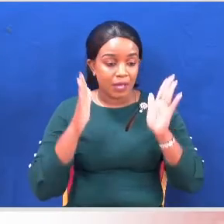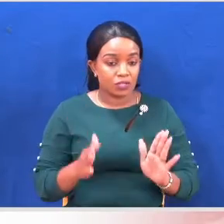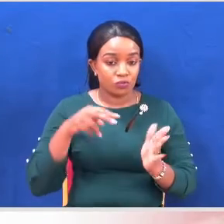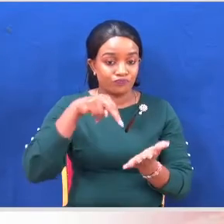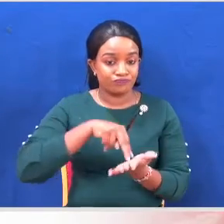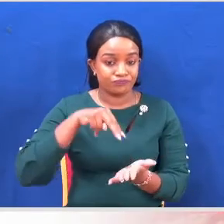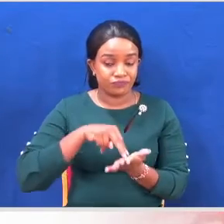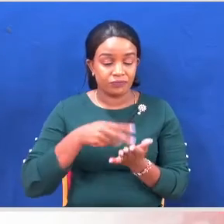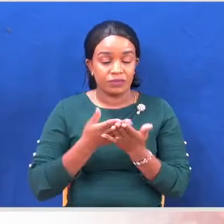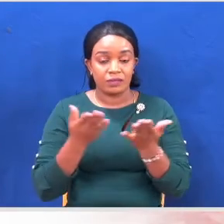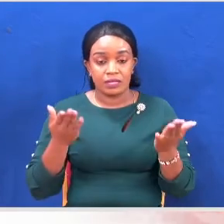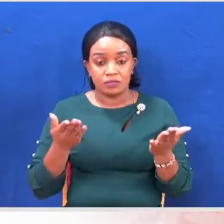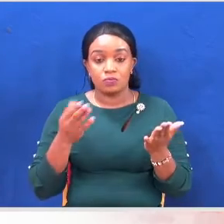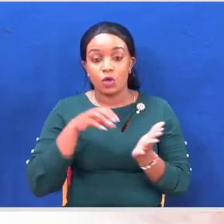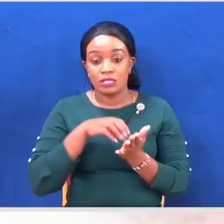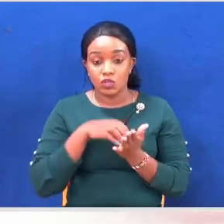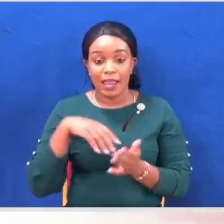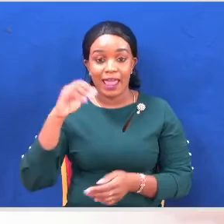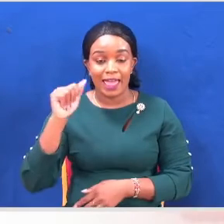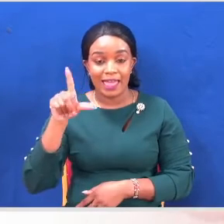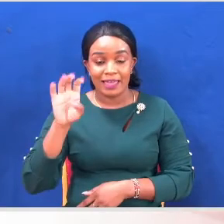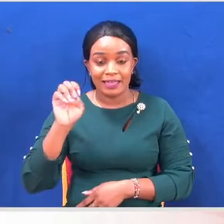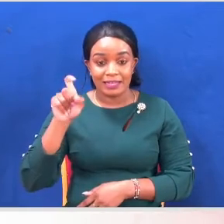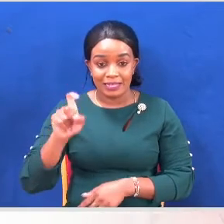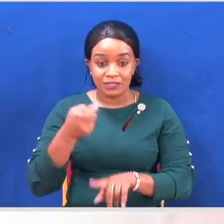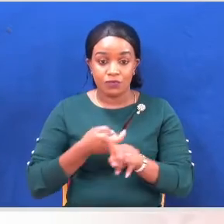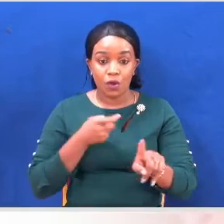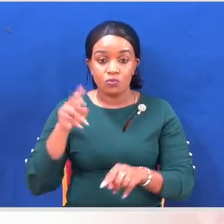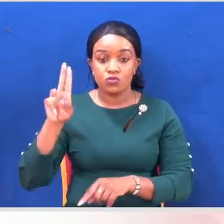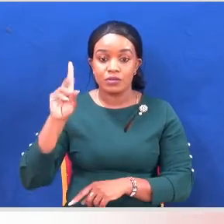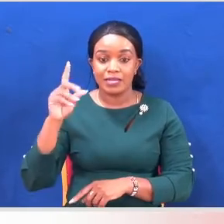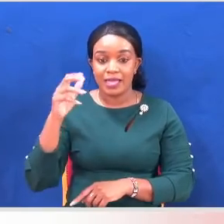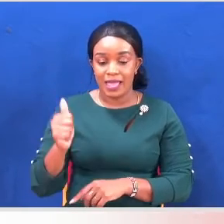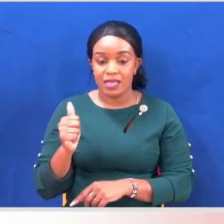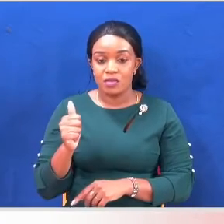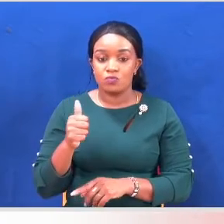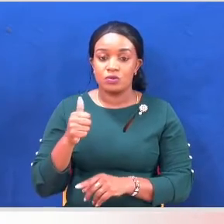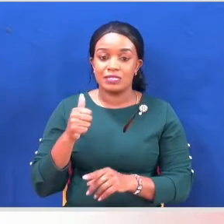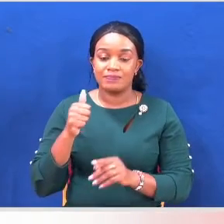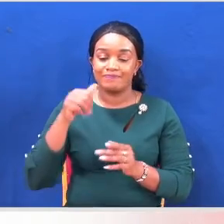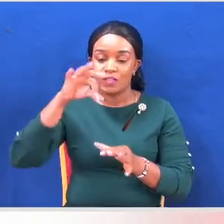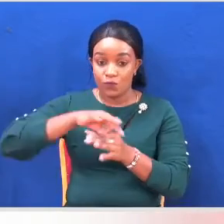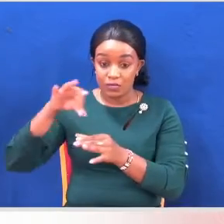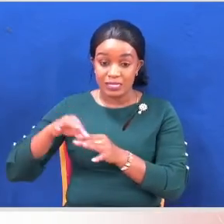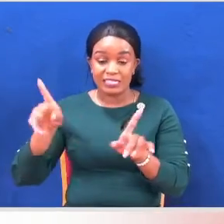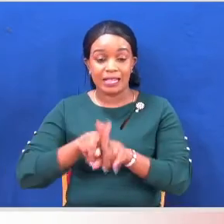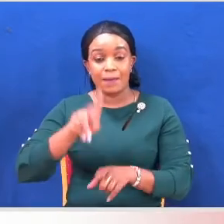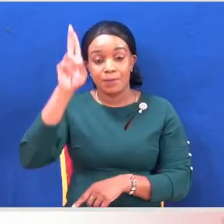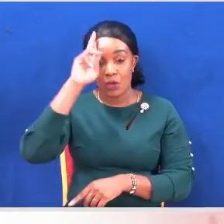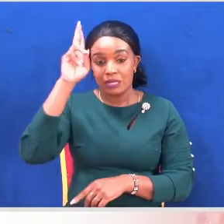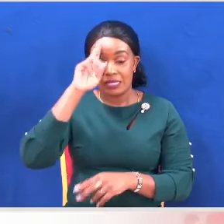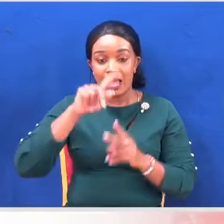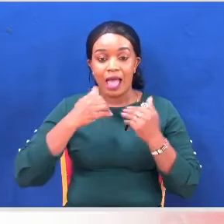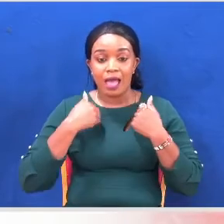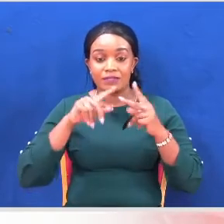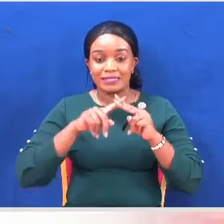kura hizi ama uchaguzi huu mdogo Alex Lanya wa chama cha UDA alipokuwa akipigia kura. Na maafisa wa polisi wameanzisha